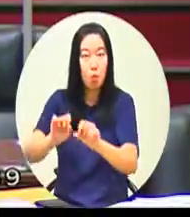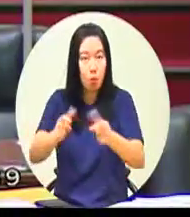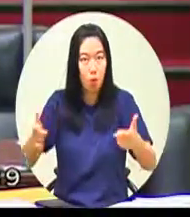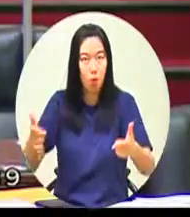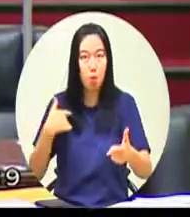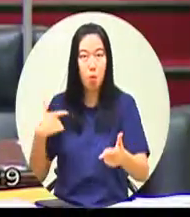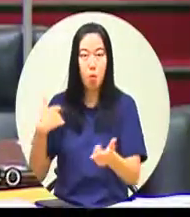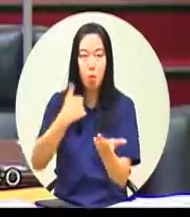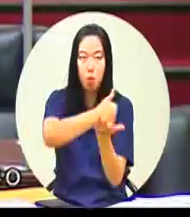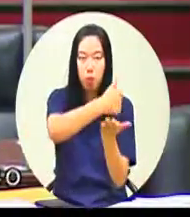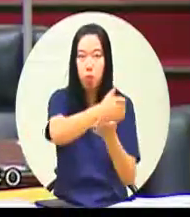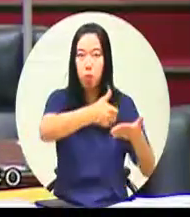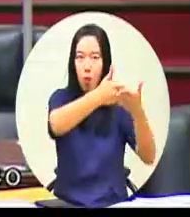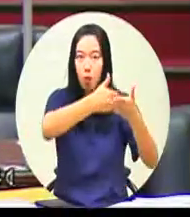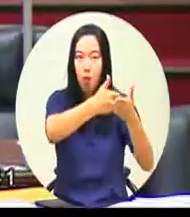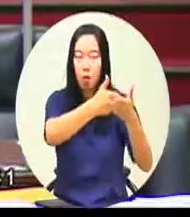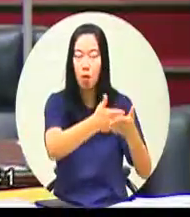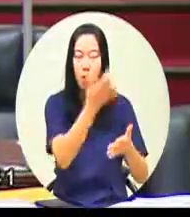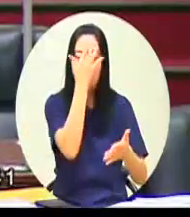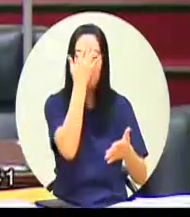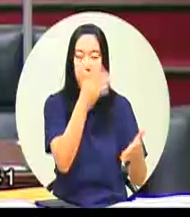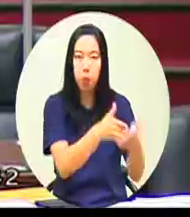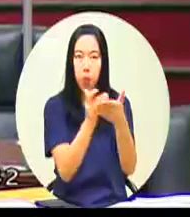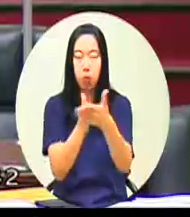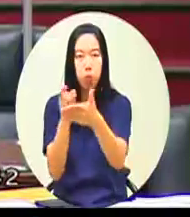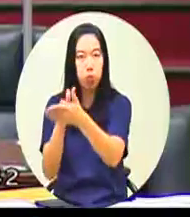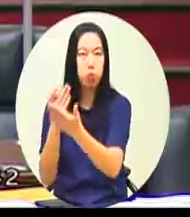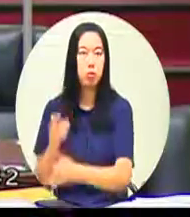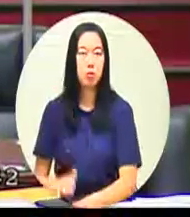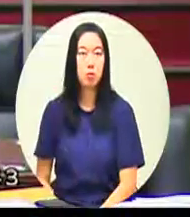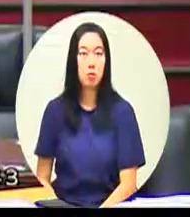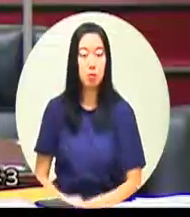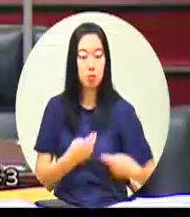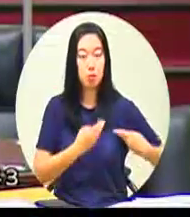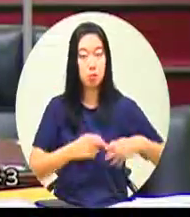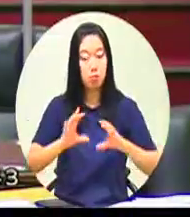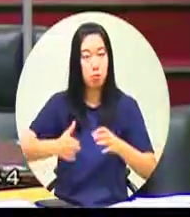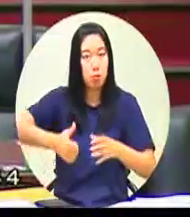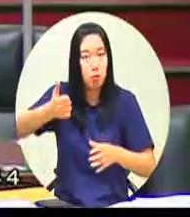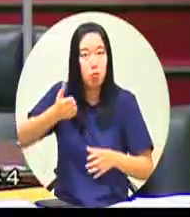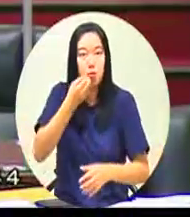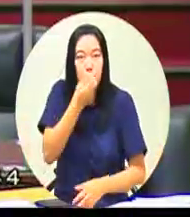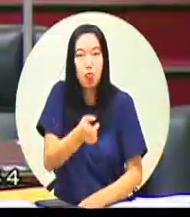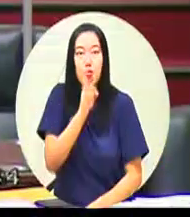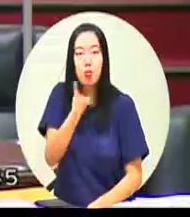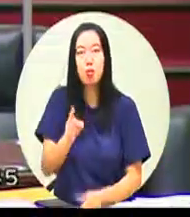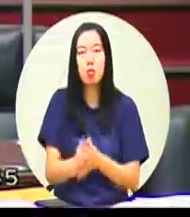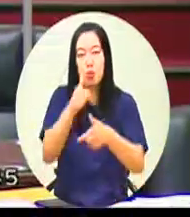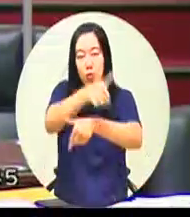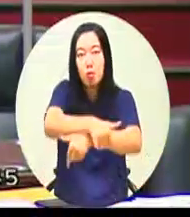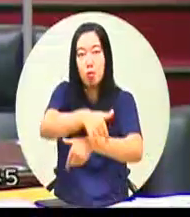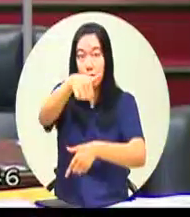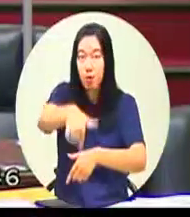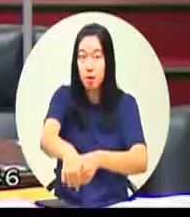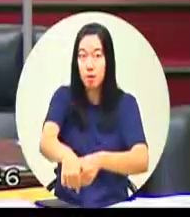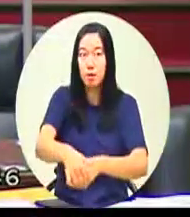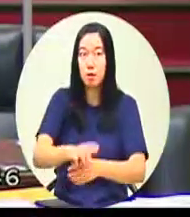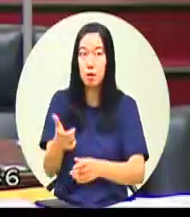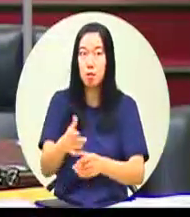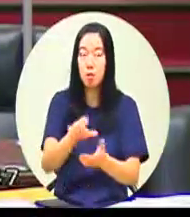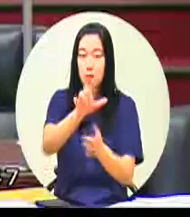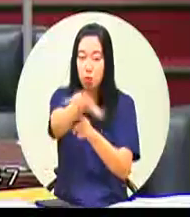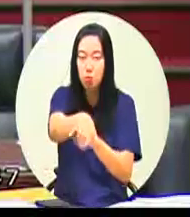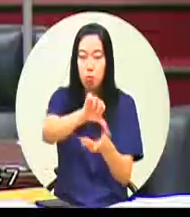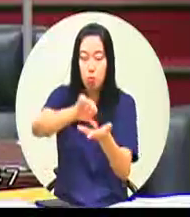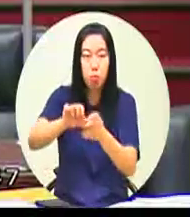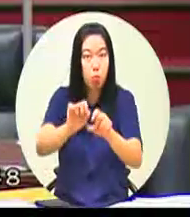碍。那我们蔡总统也在讲说要南向，不晓得我们的农产品有没